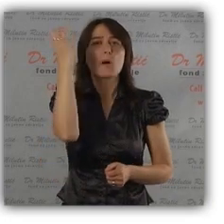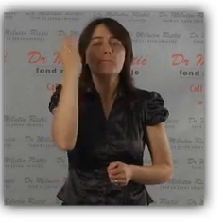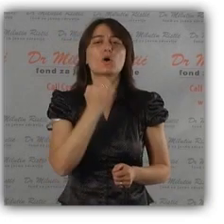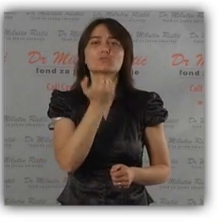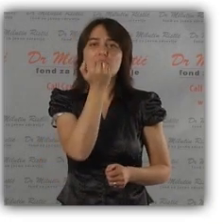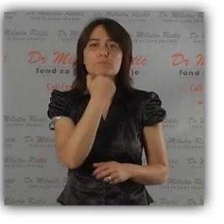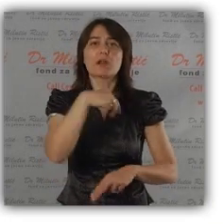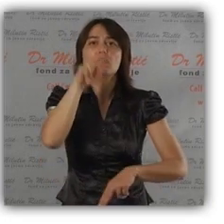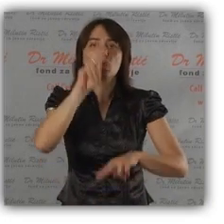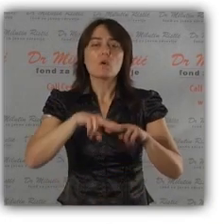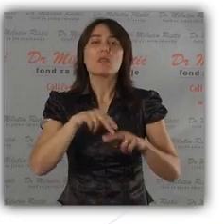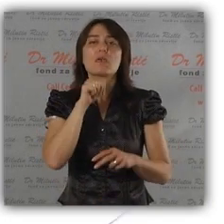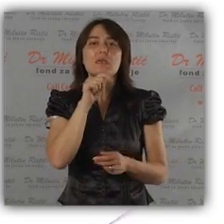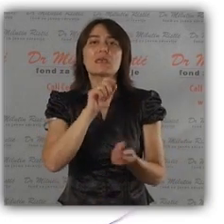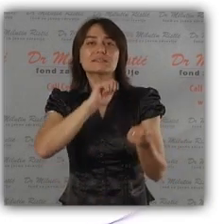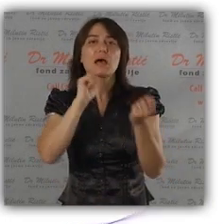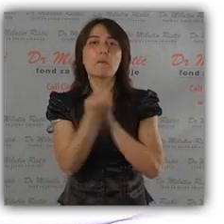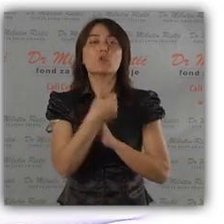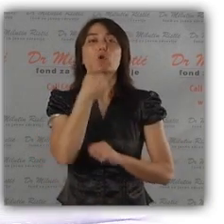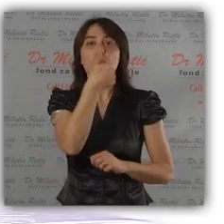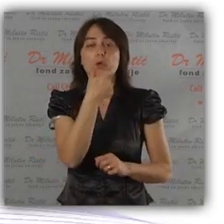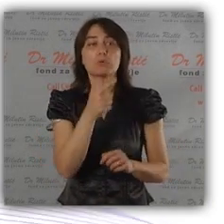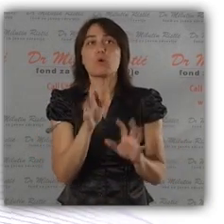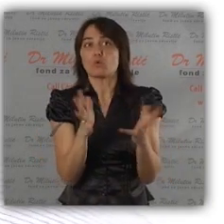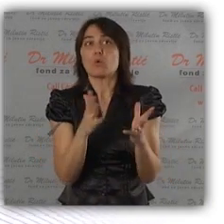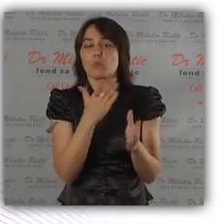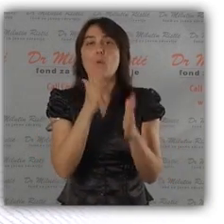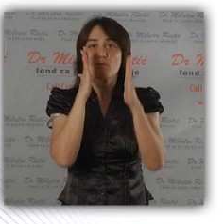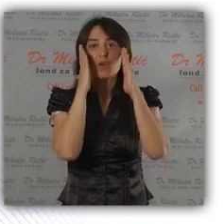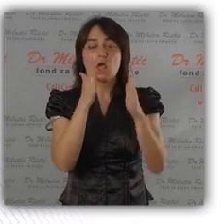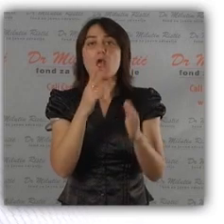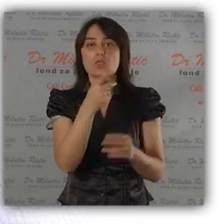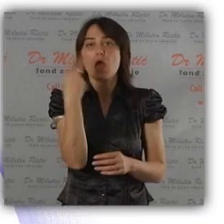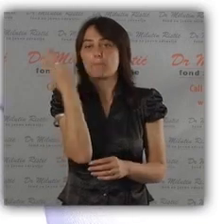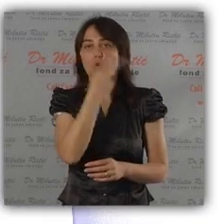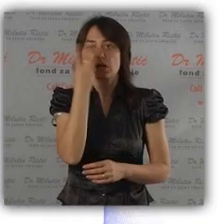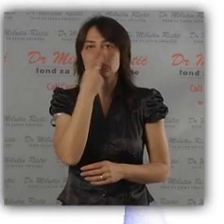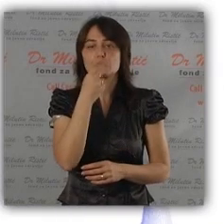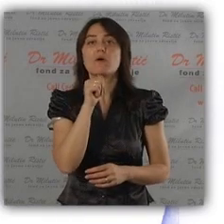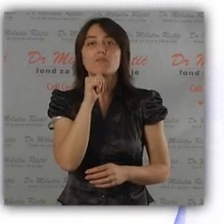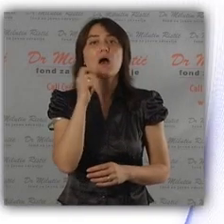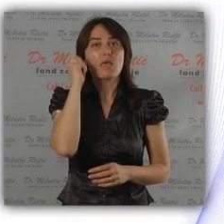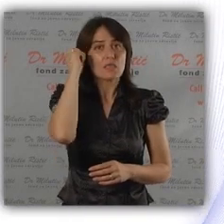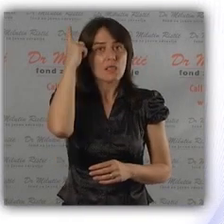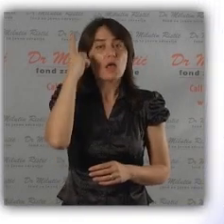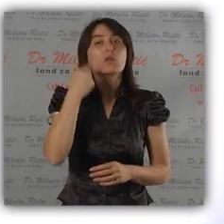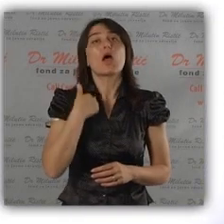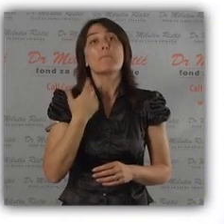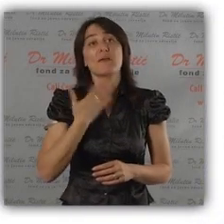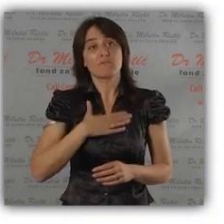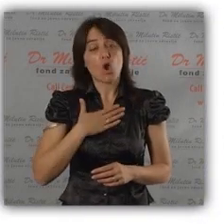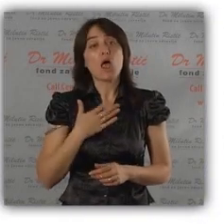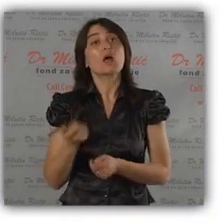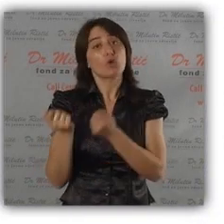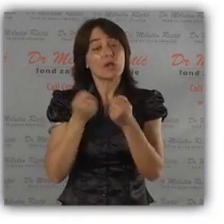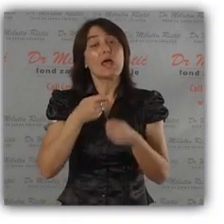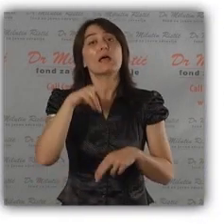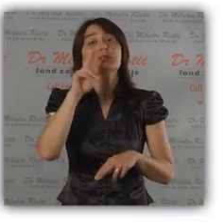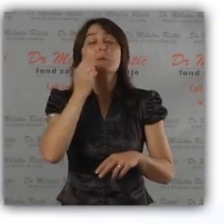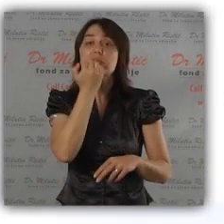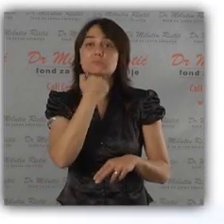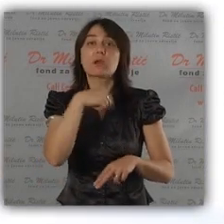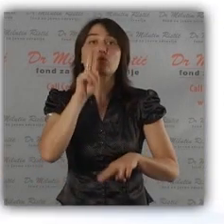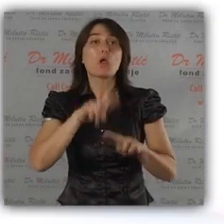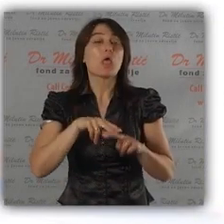doneti 100% ispravnu odluku i zameniti ga za jedno racionalno uverenje koje podrazumeva ideju voleo